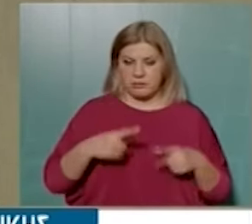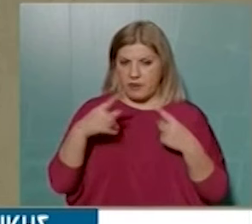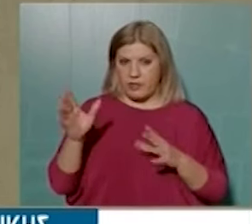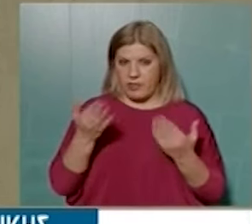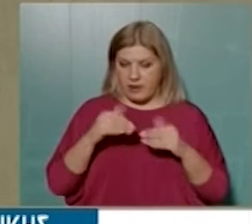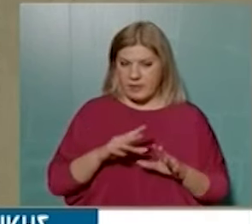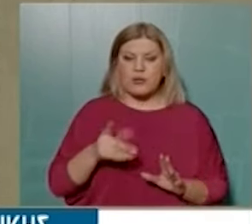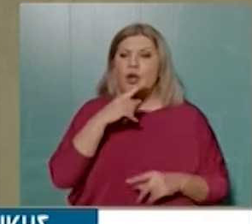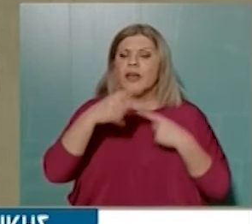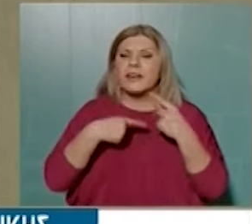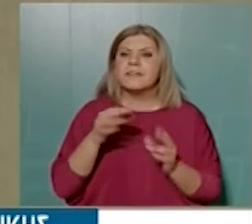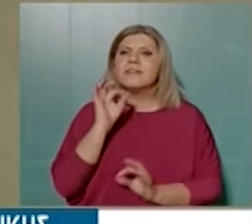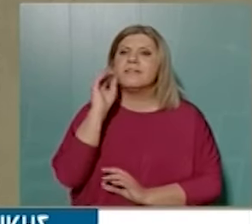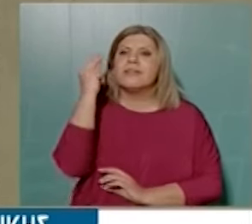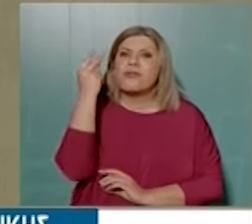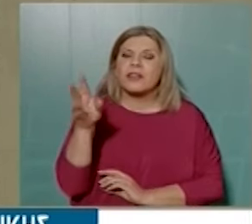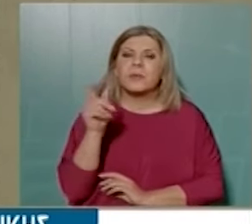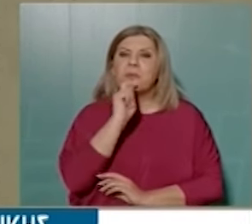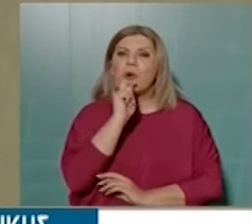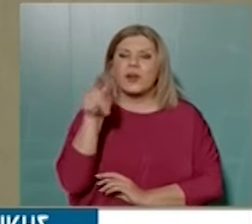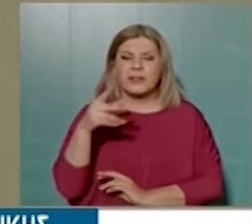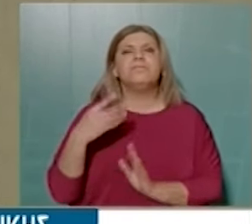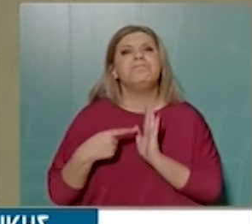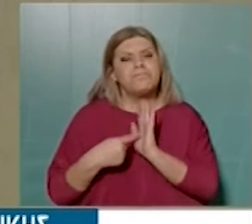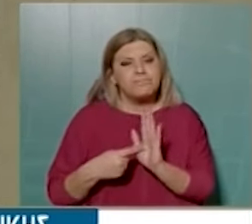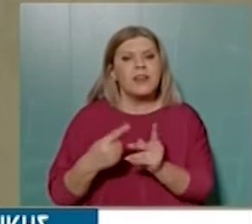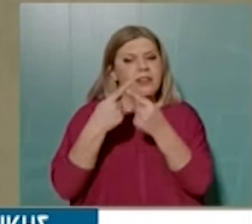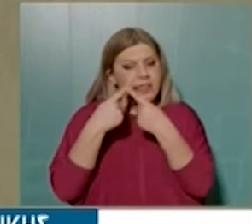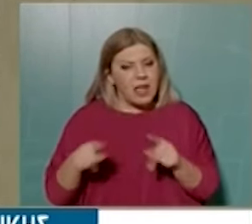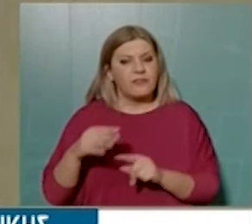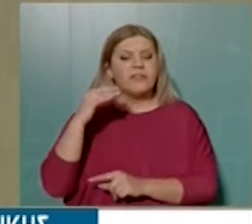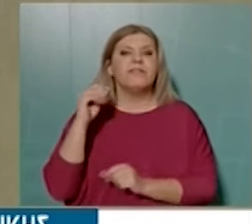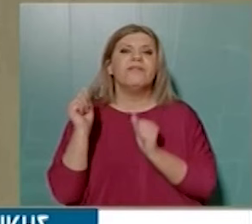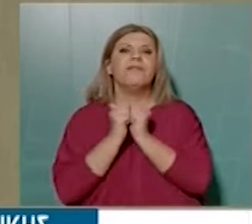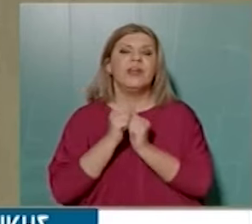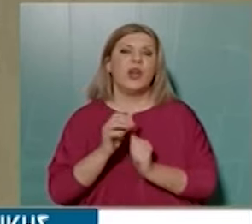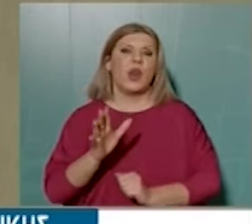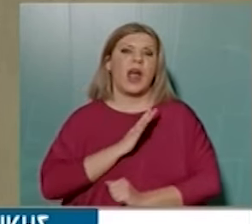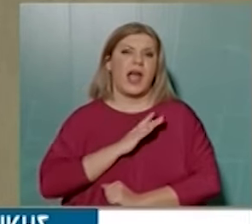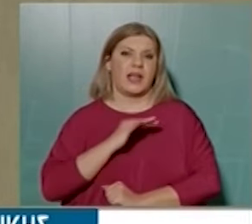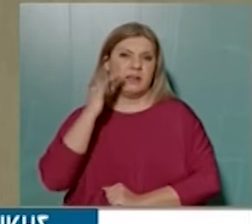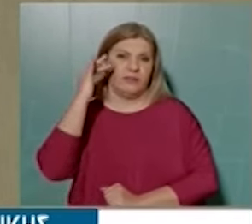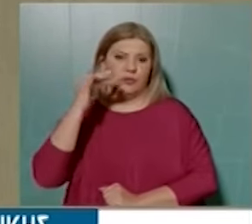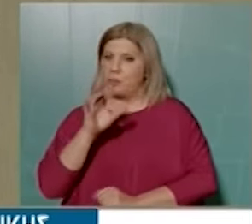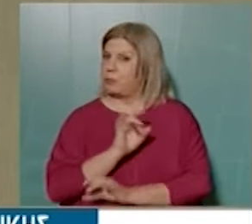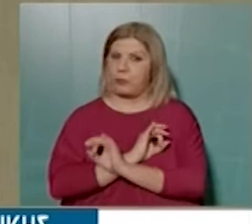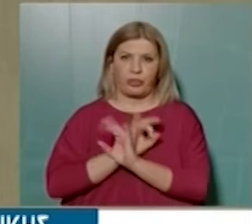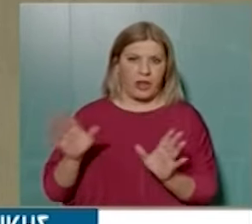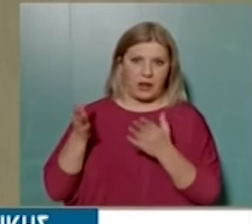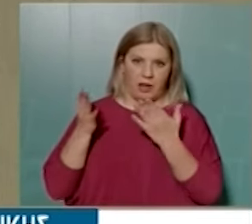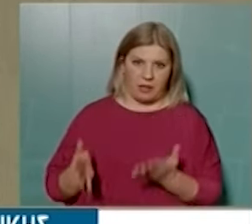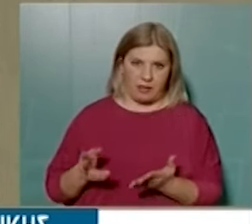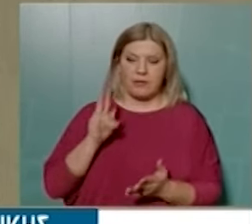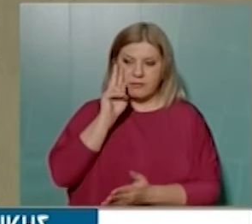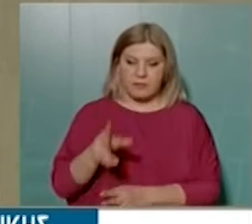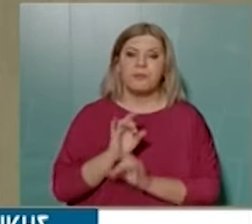στίγμα σας σε αυτό τον προϋπολογισμό που δείχνει ότι θα κινηθείτε σε μια διαφορετική φιλολαϊκή κατεύθυνση πουθενά και είναι